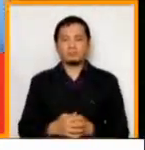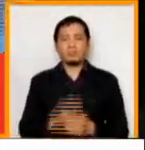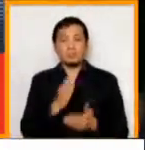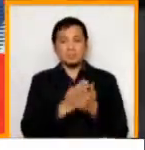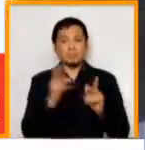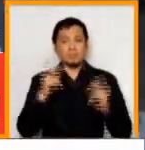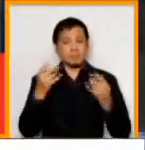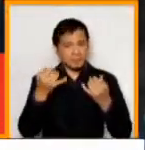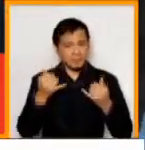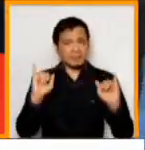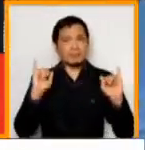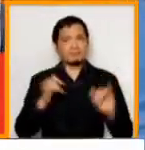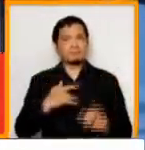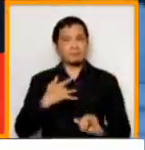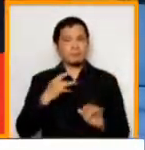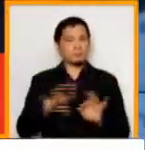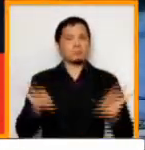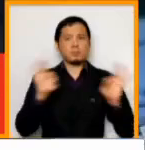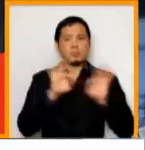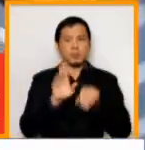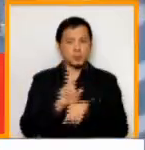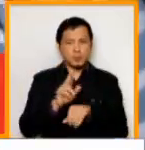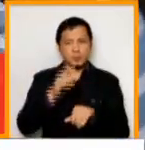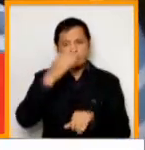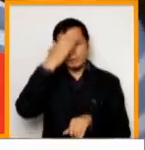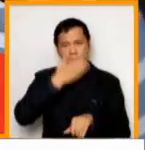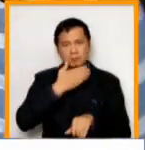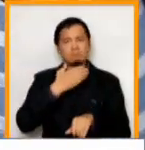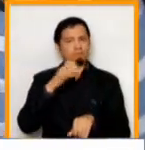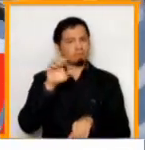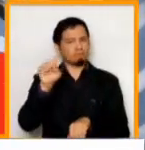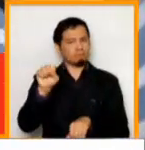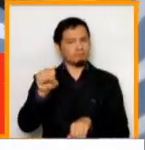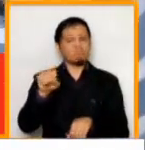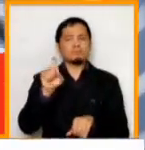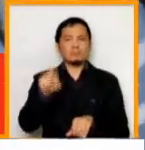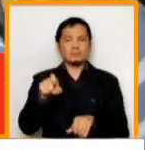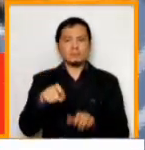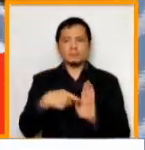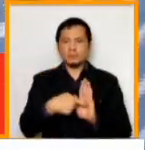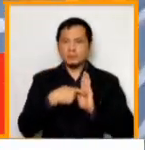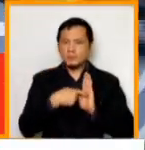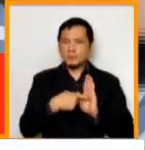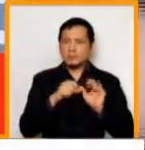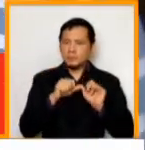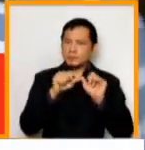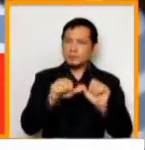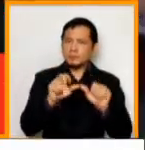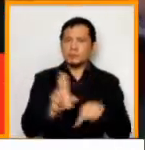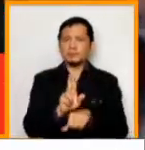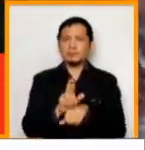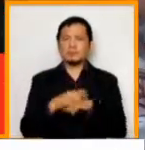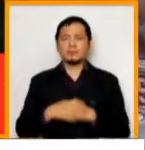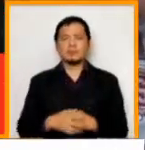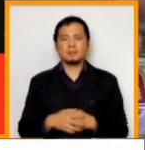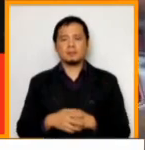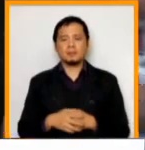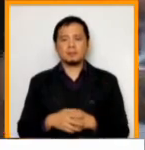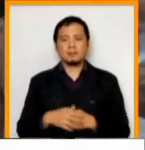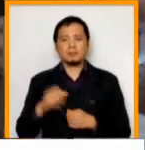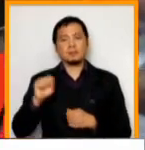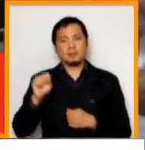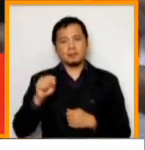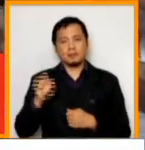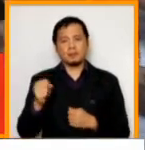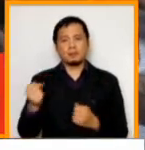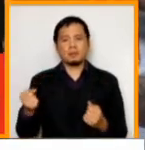dapat ay patuloy pa rin itong i-require. It's much safer kasi syempre you don't know yung nasasalubong mo kung meron siyang